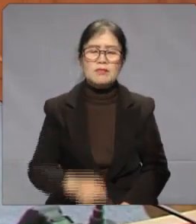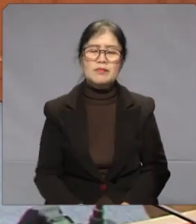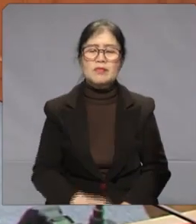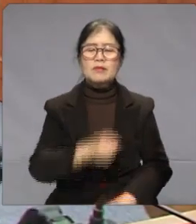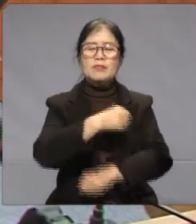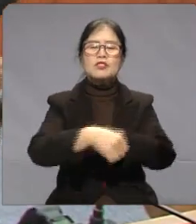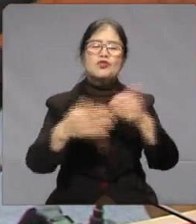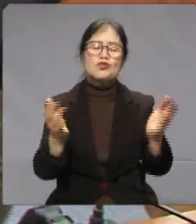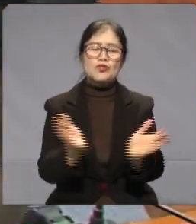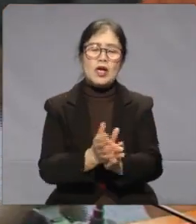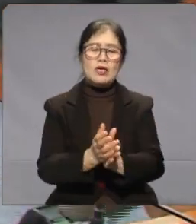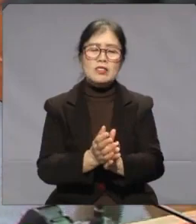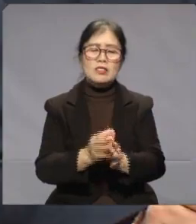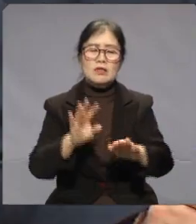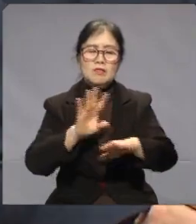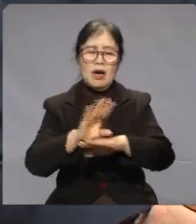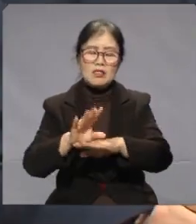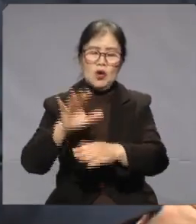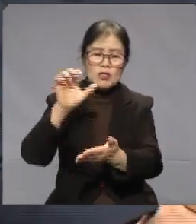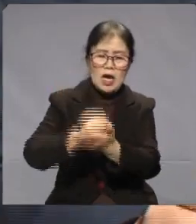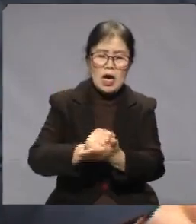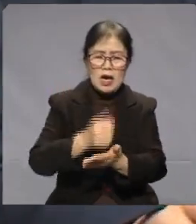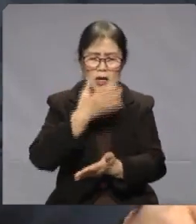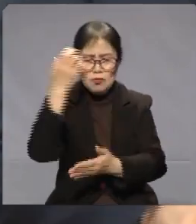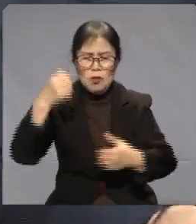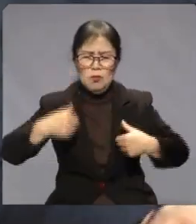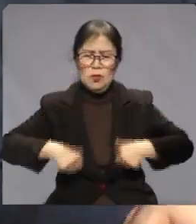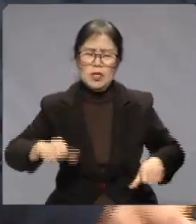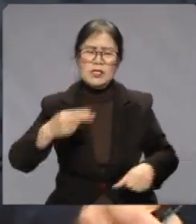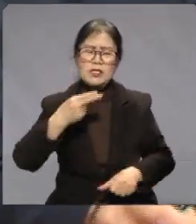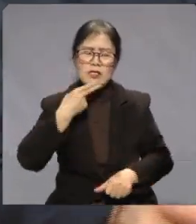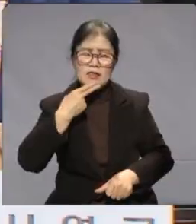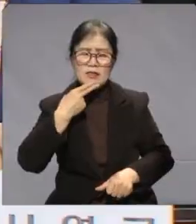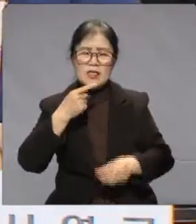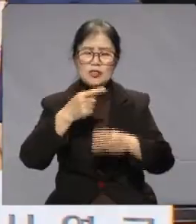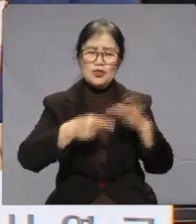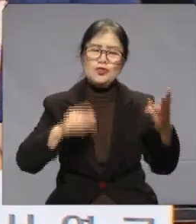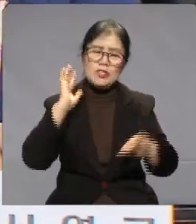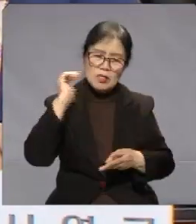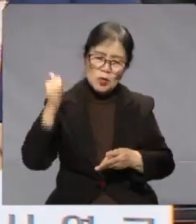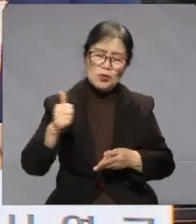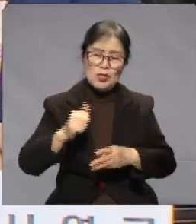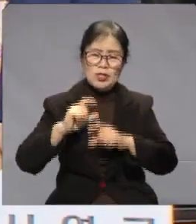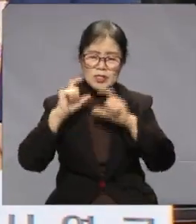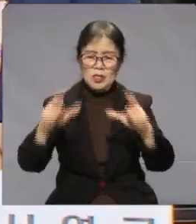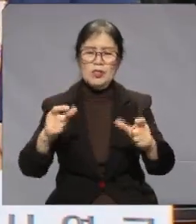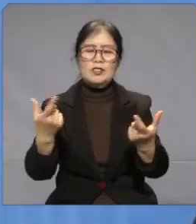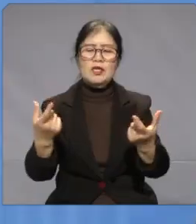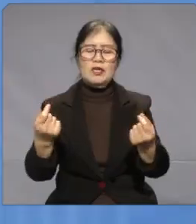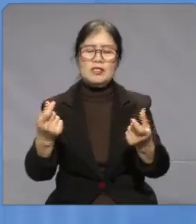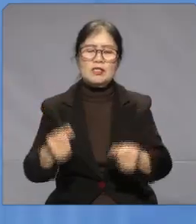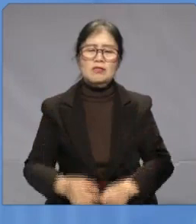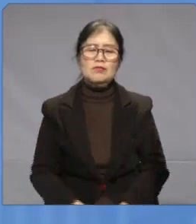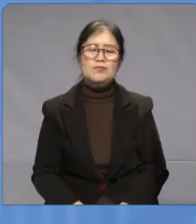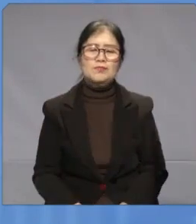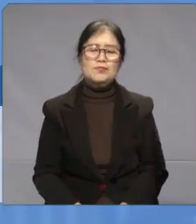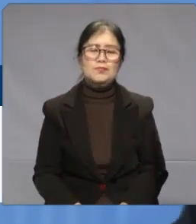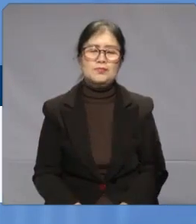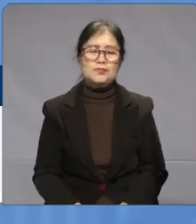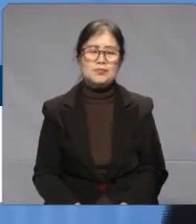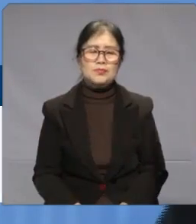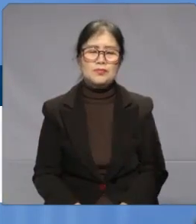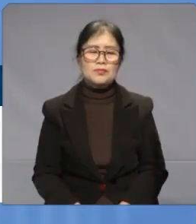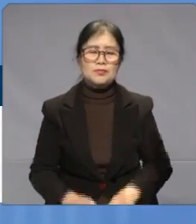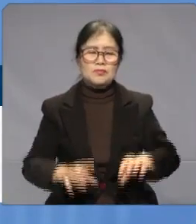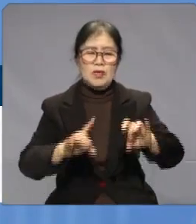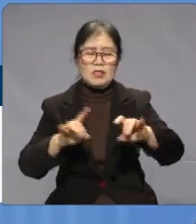더불어민주당은 방송 장악의 꿈을 절대 포기하지 않겠다는 윤 대통령의 선언이라 비난했고 방송통신